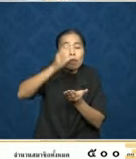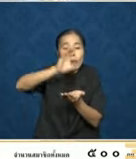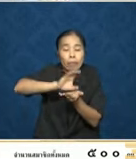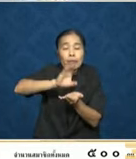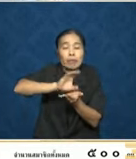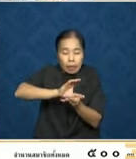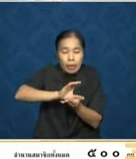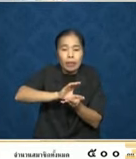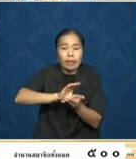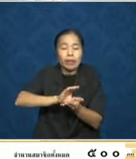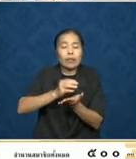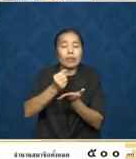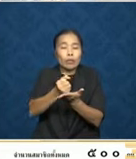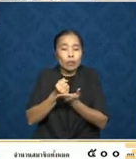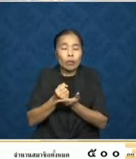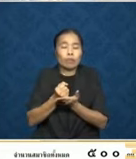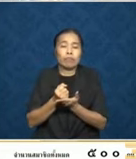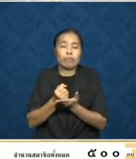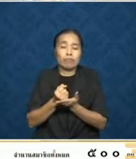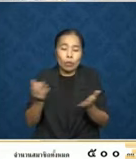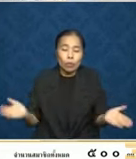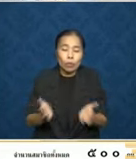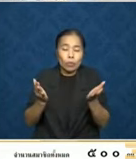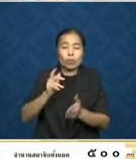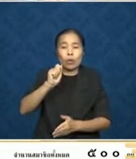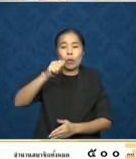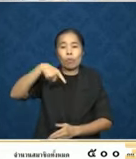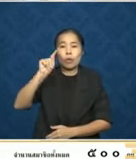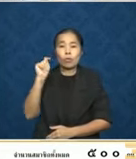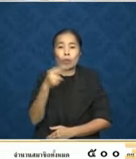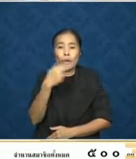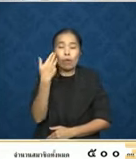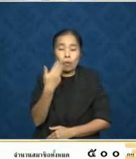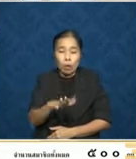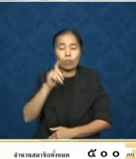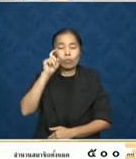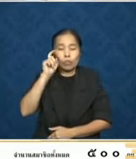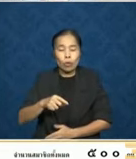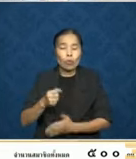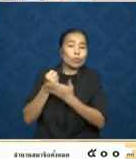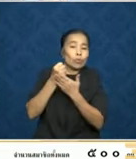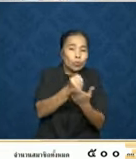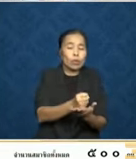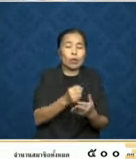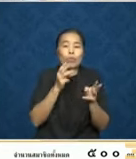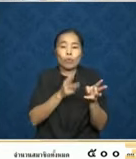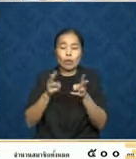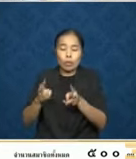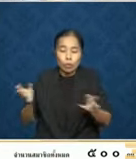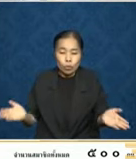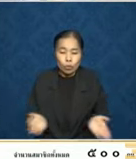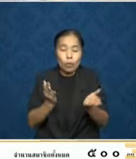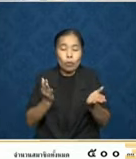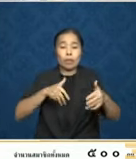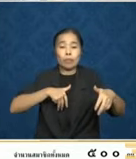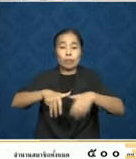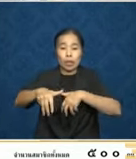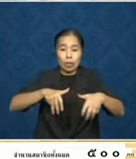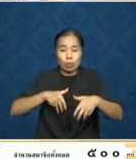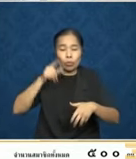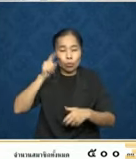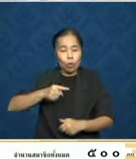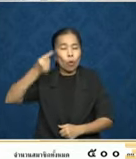ที่จะอุดหนุนกับอปท.ทั้งหลายแล้วนั้นนะคะน่าจะมาช่วยดูเนี่ยส่งเสริมให้ประชาชนได้แยกขยะซึ่งเ